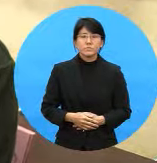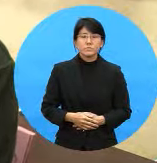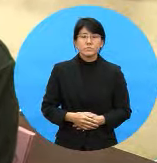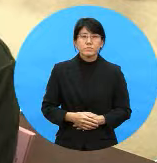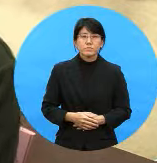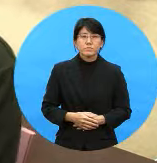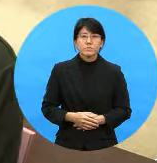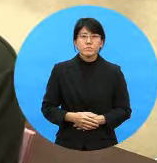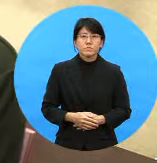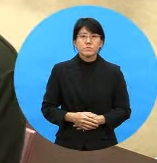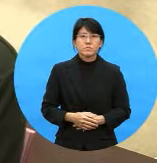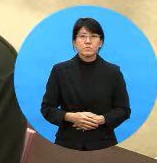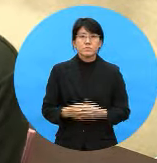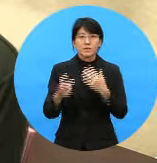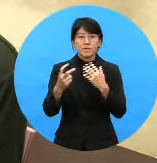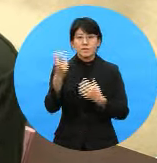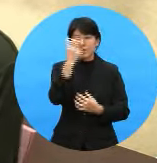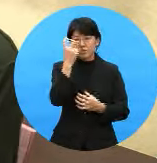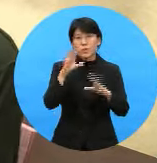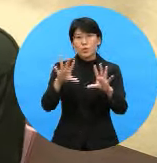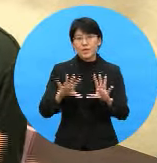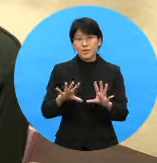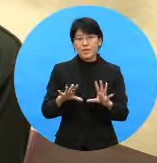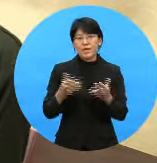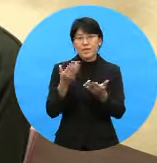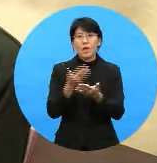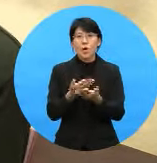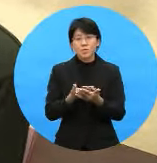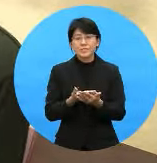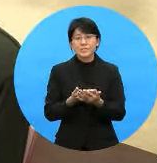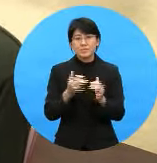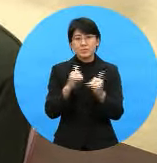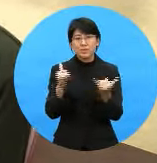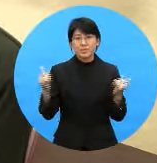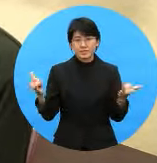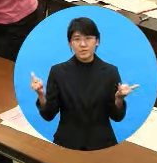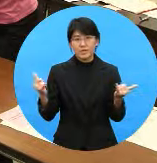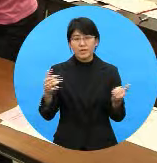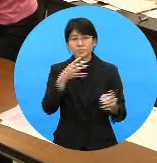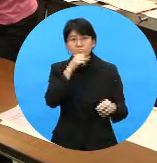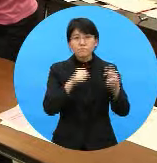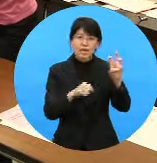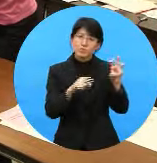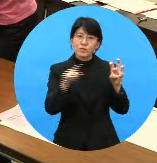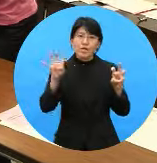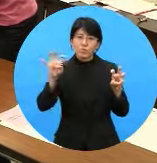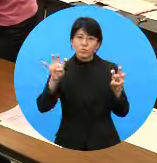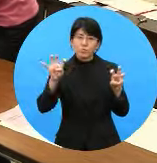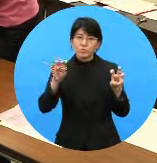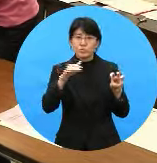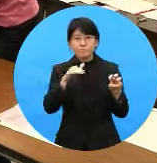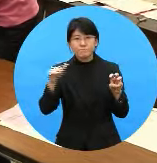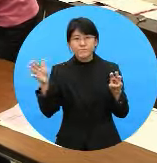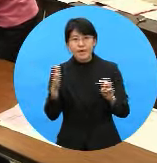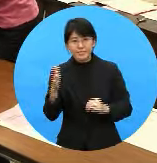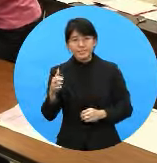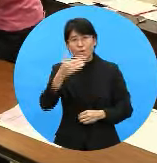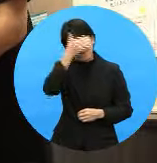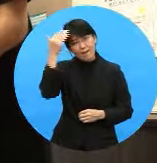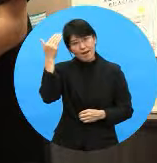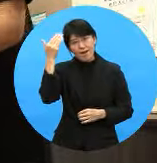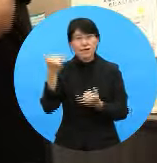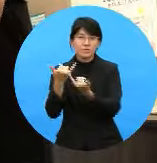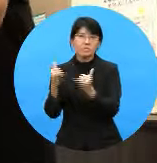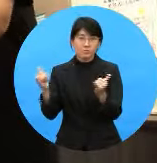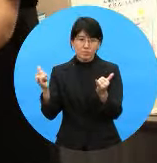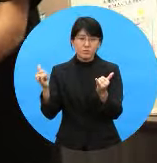い、一番やっぱり検診を受けていただきたい世代っていうのが、30代40代、比較的若い